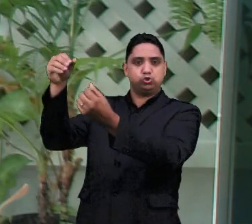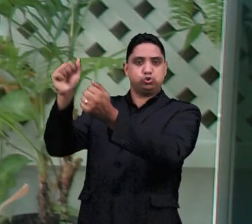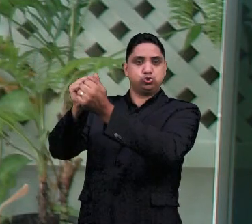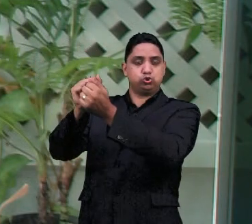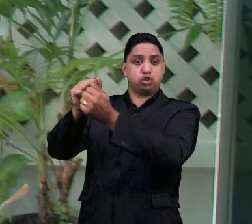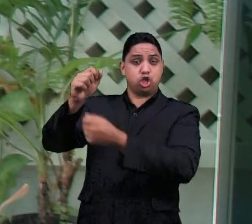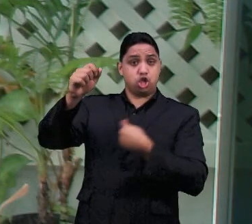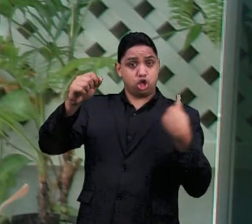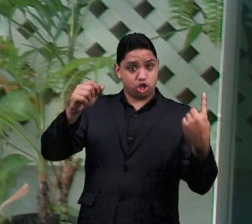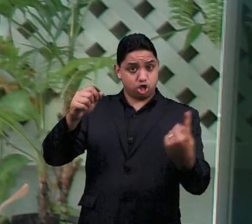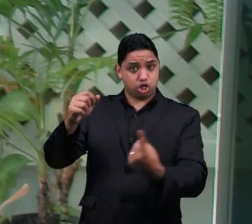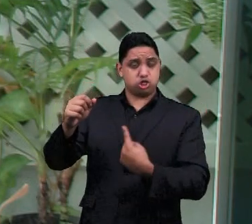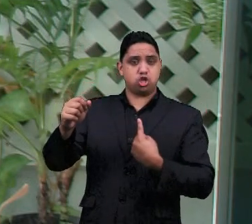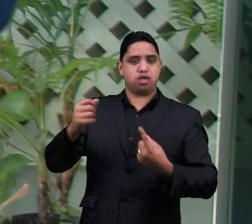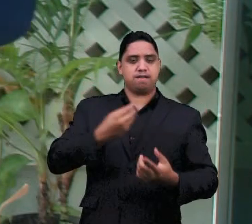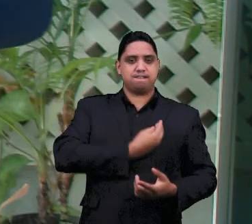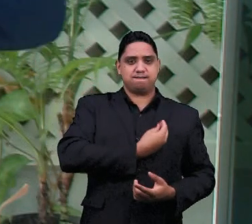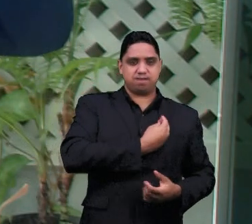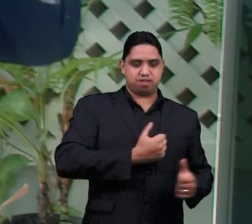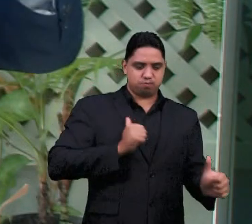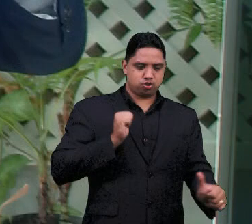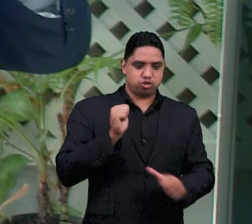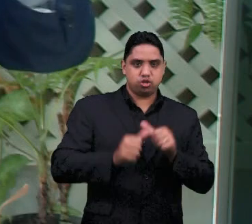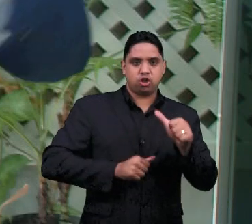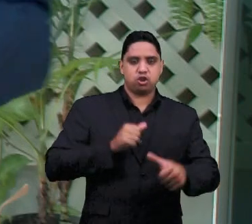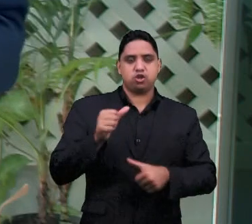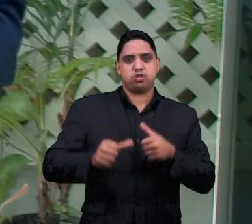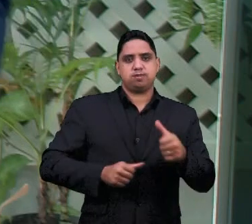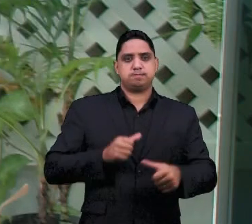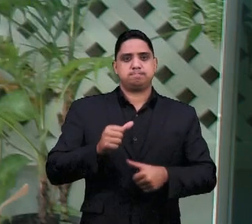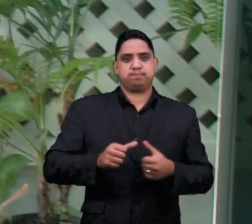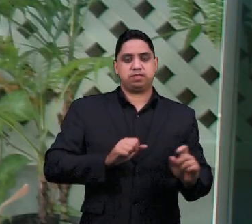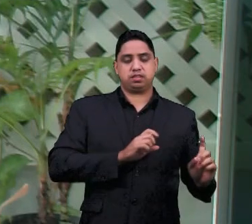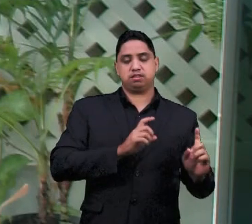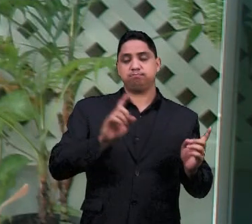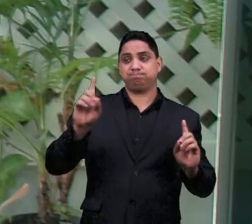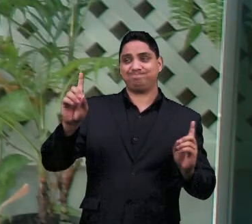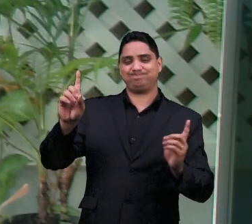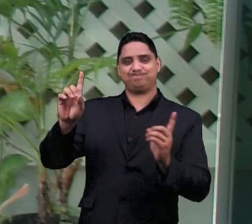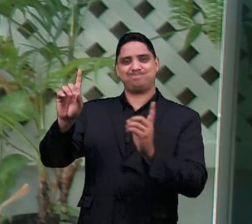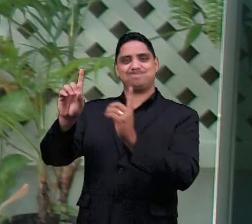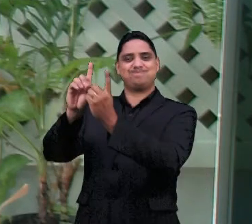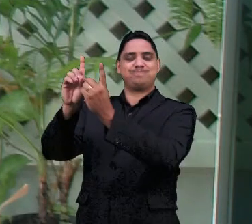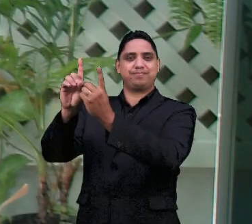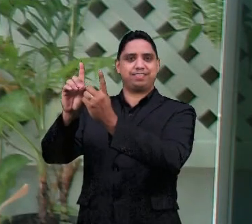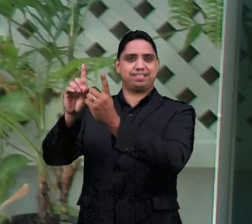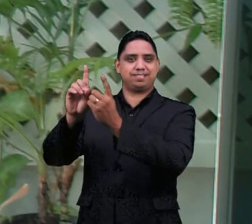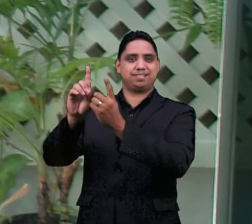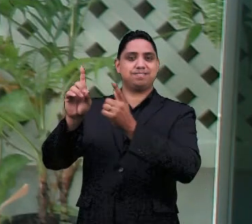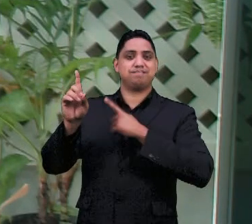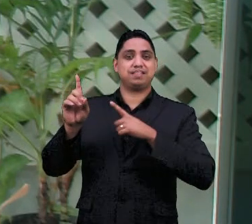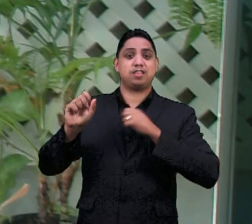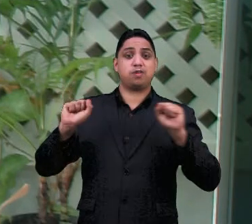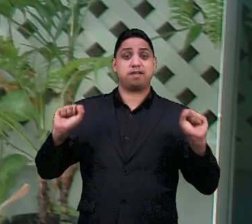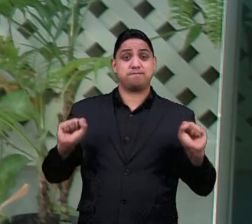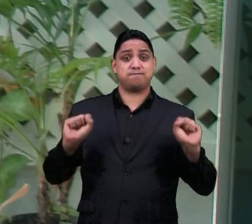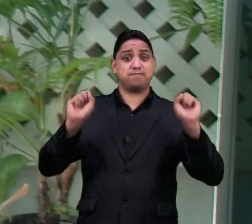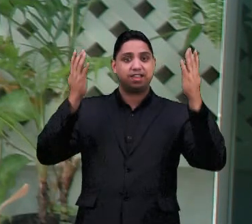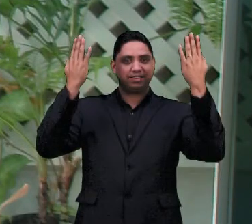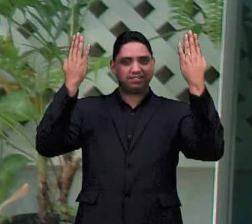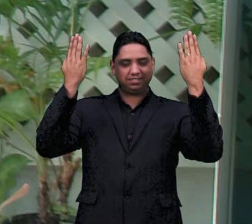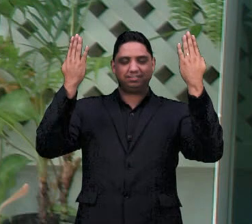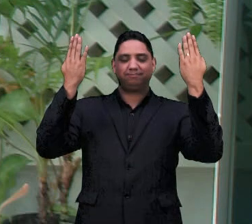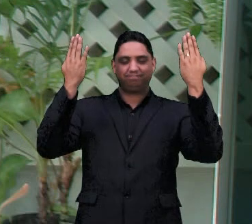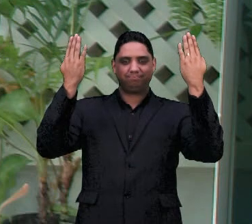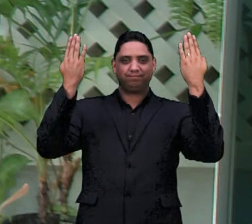de ceux qui sont morts avec lui. Donc ceux qui sont morts avec eux vont ressusciter et nous qui serons vivants, nous